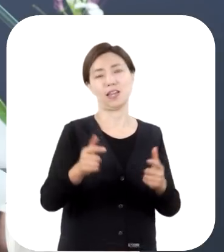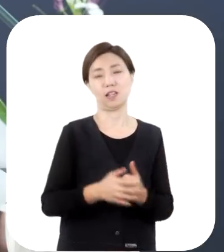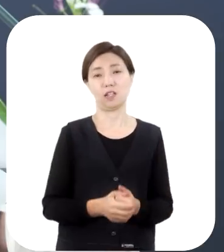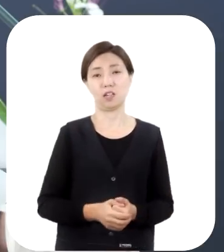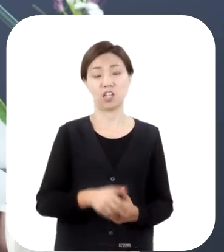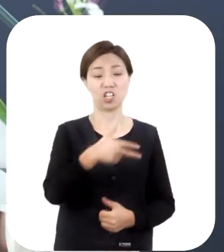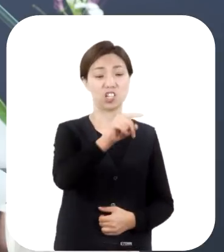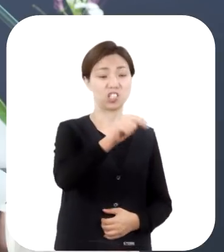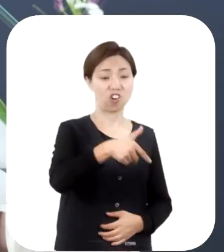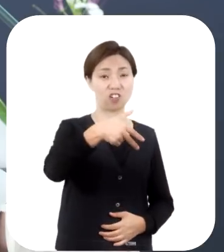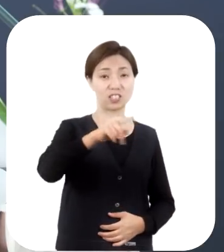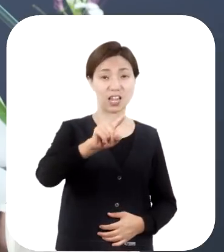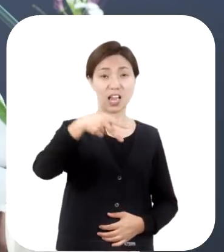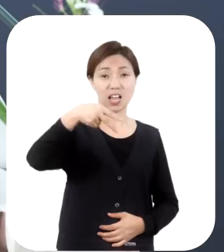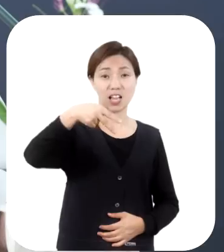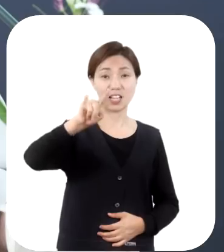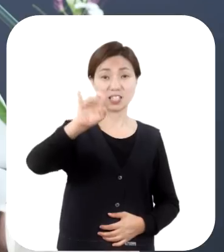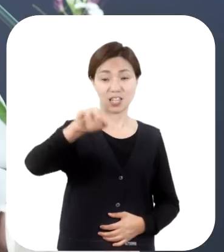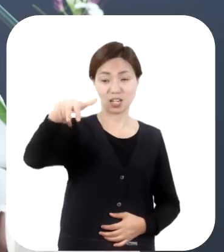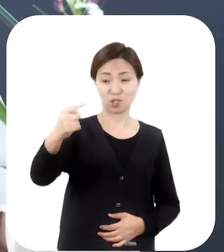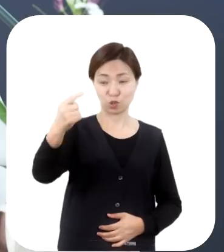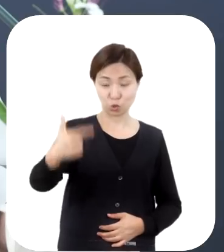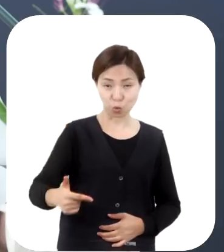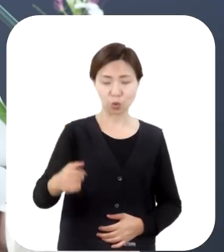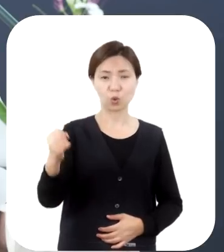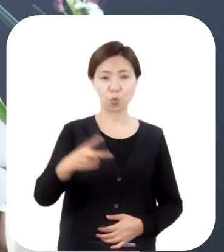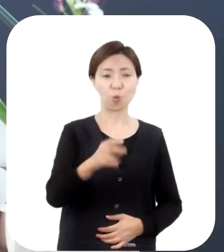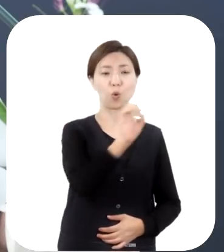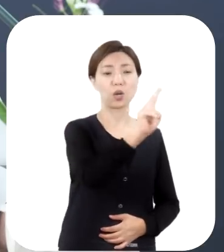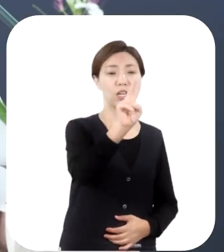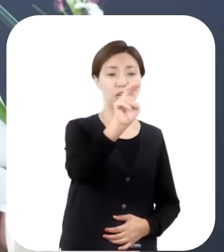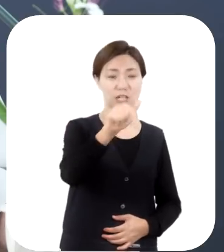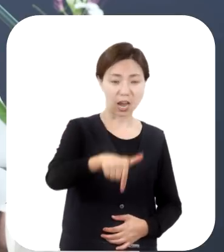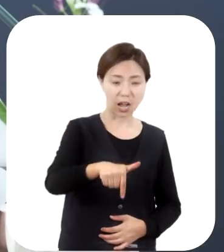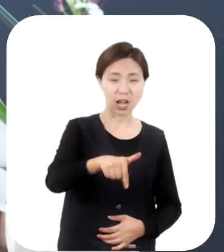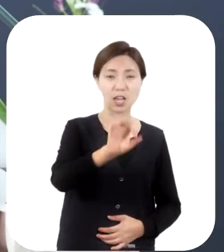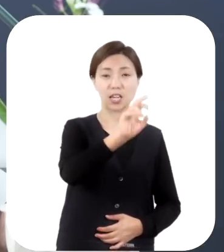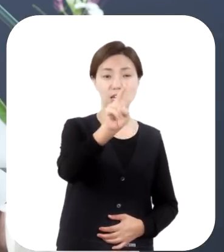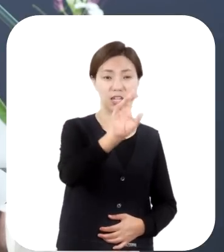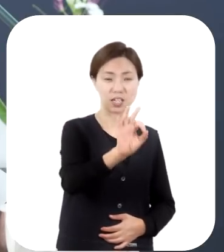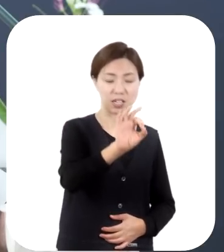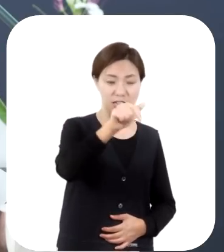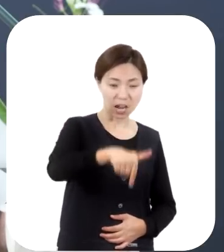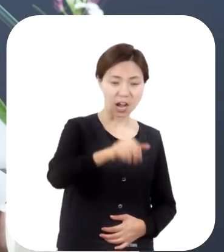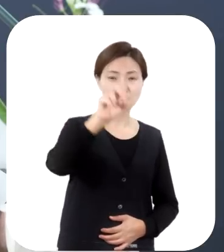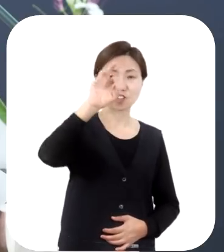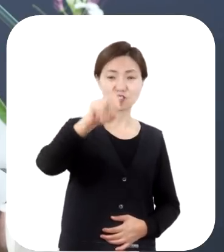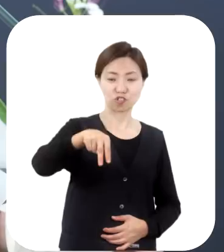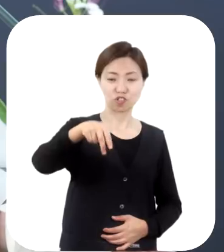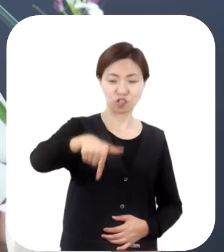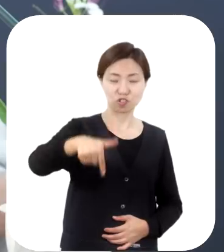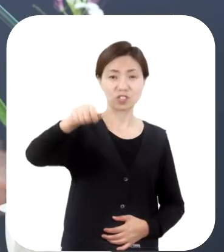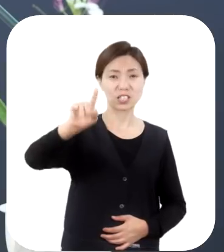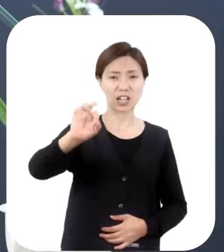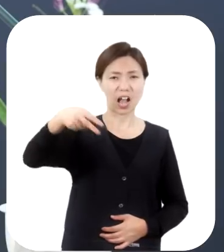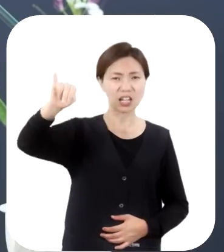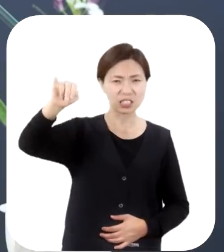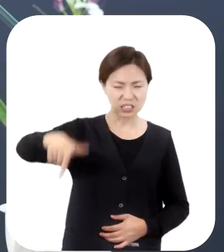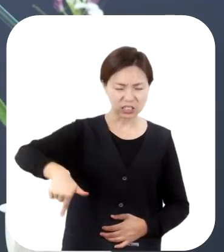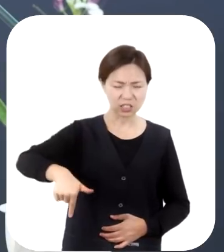약육강식이라고 말할 수 있는 것도 아니다. 이렇게 연기되어서 살아가고 있다. 그렇기